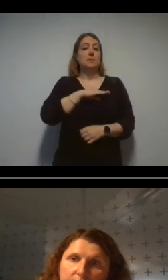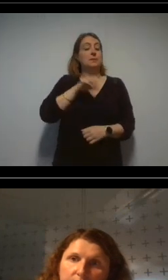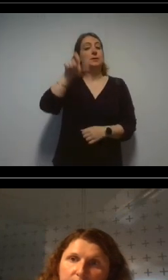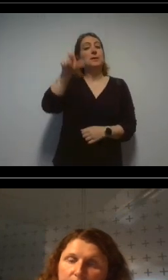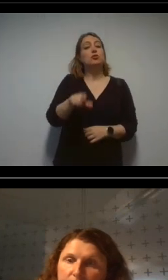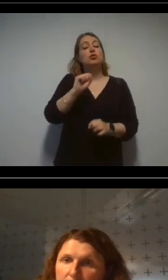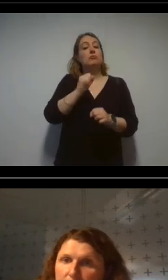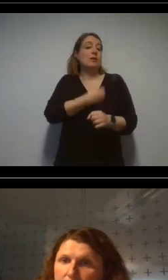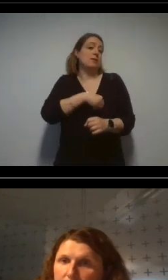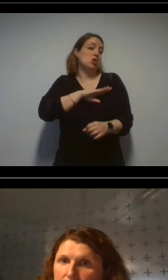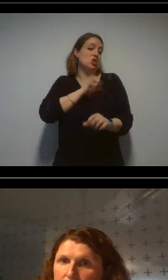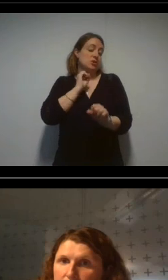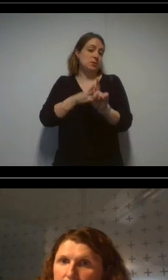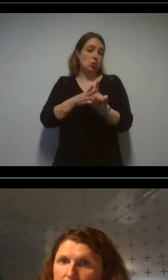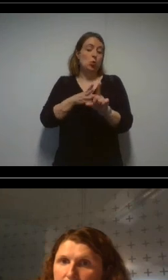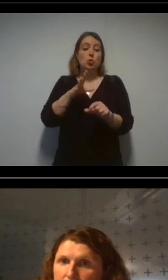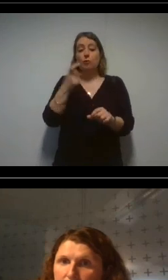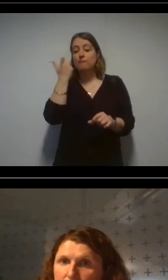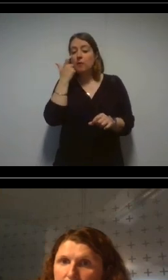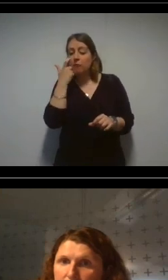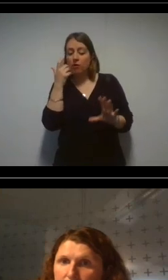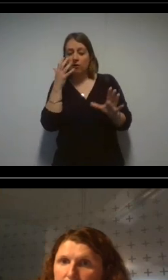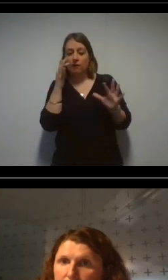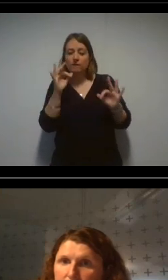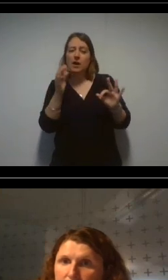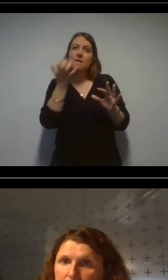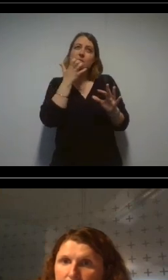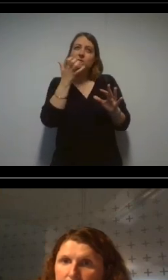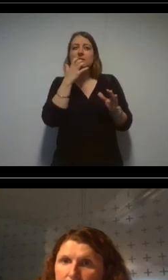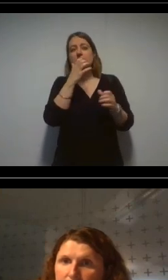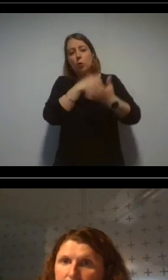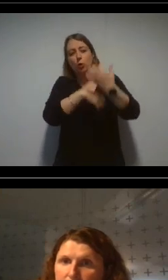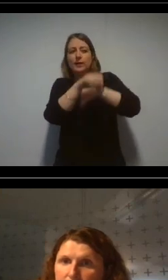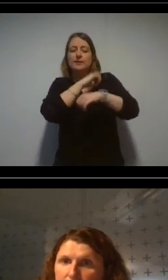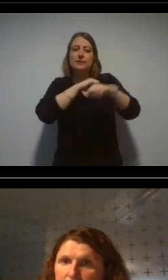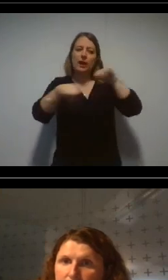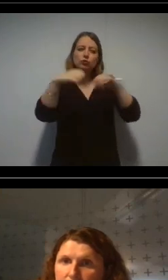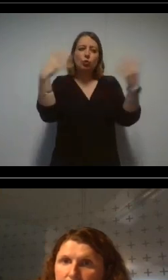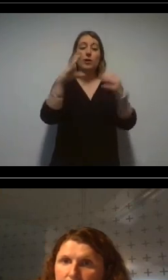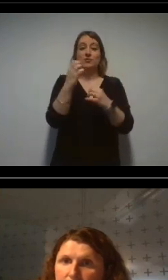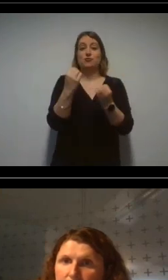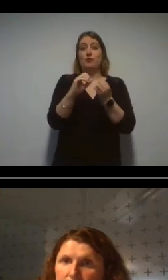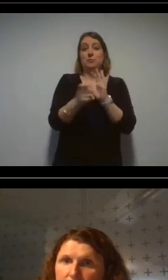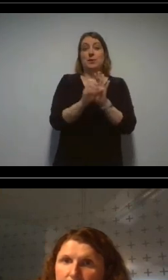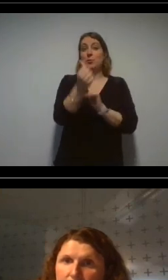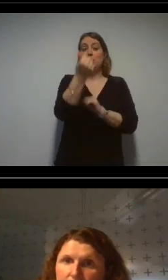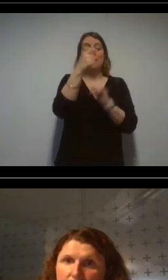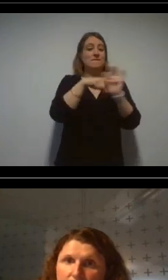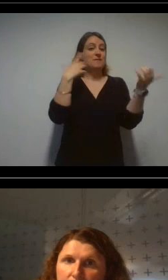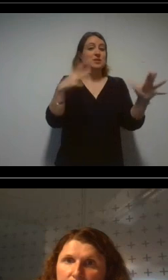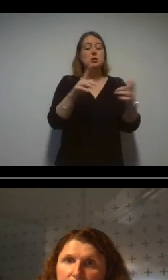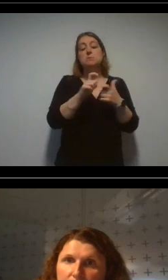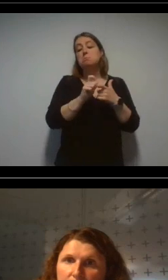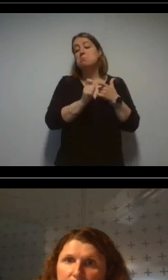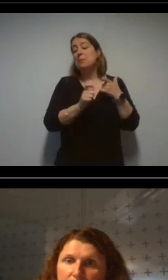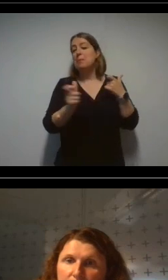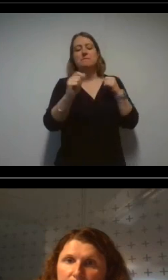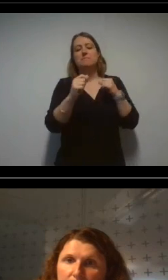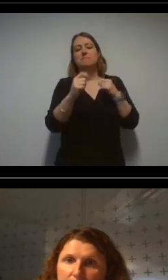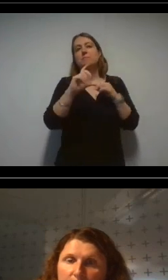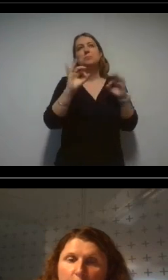vous voyez les actions que vous avez envie de mettre en place, et souvent, une fois qu'on est lancé, bah voilà, ça se refait de manière assez